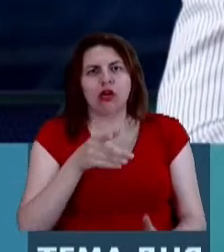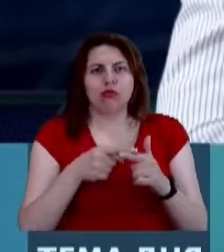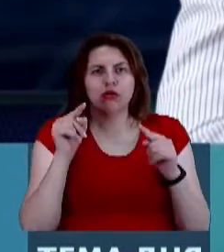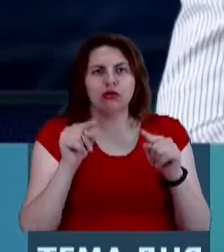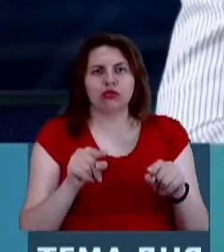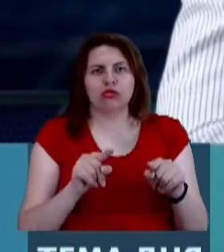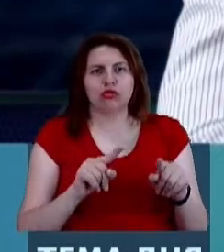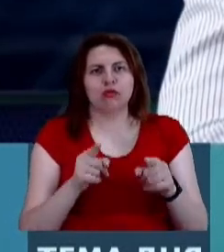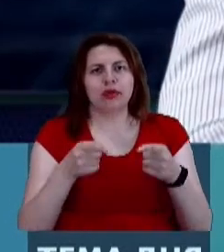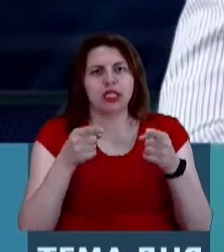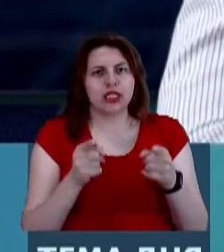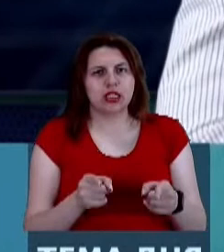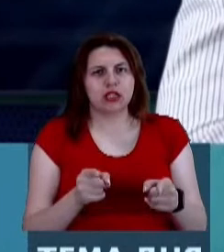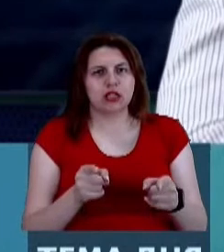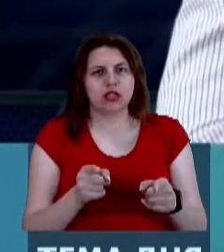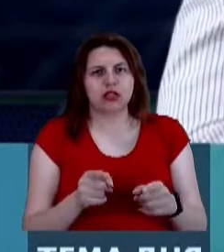дійсно